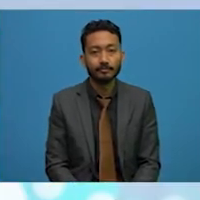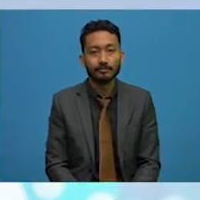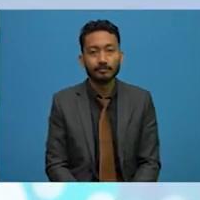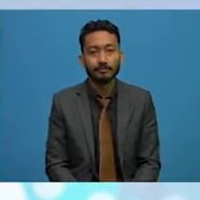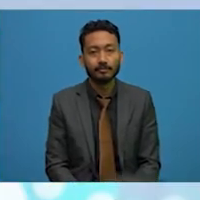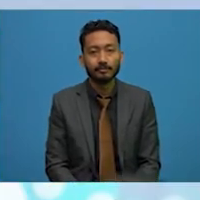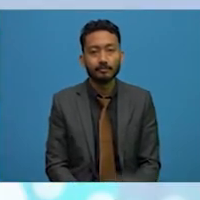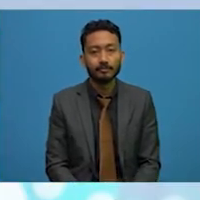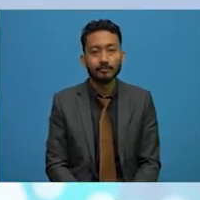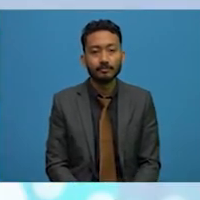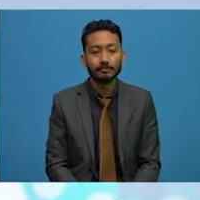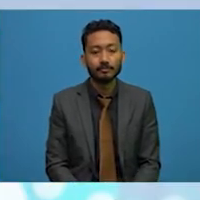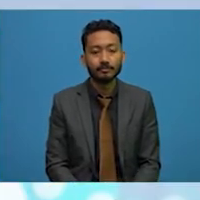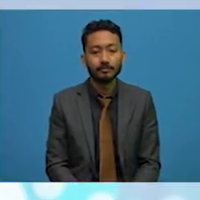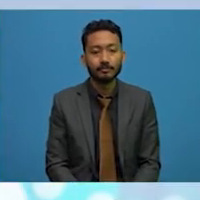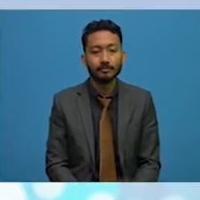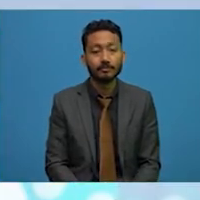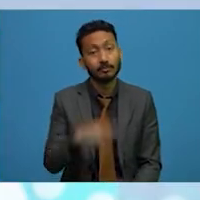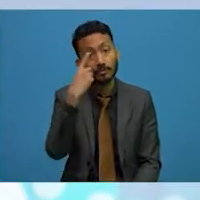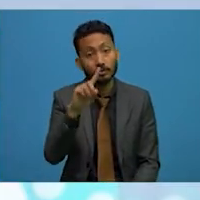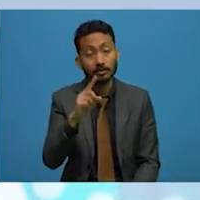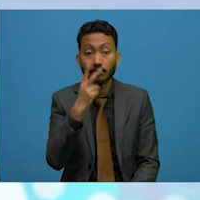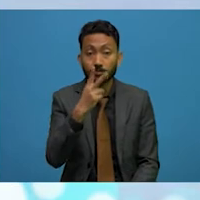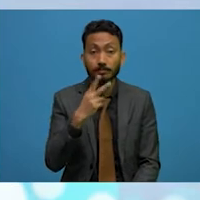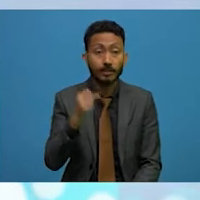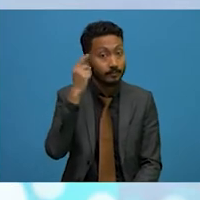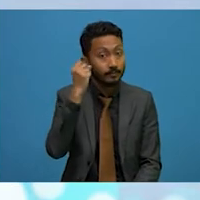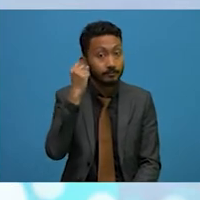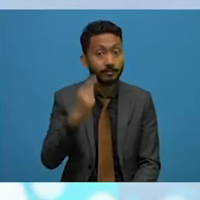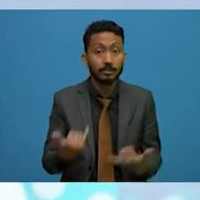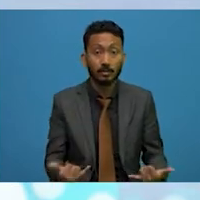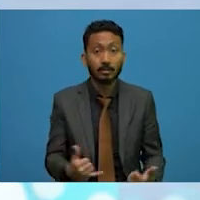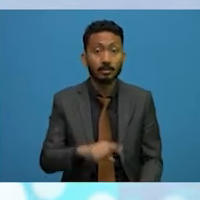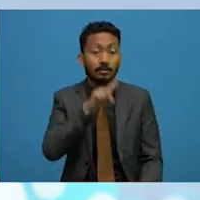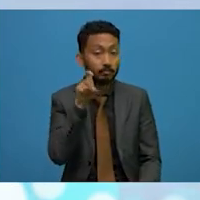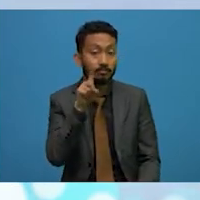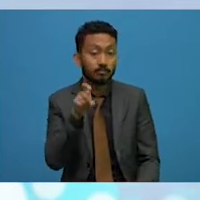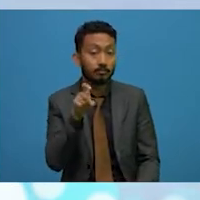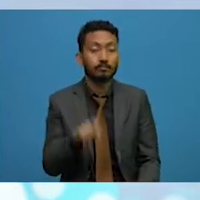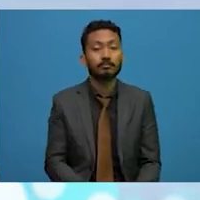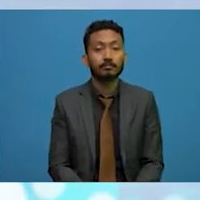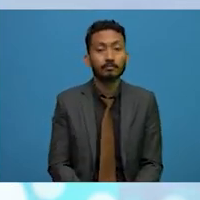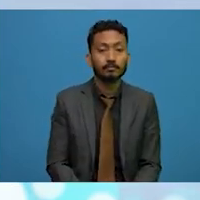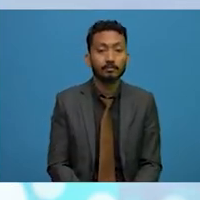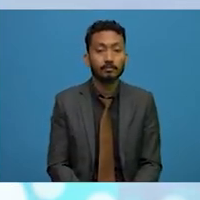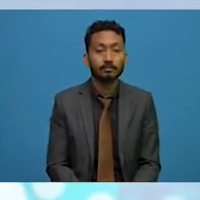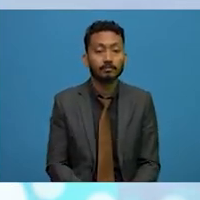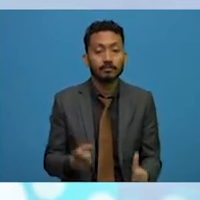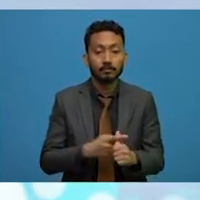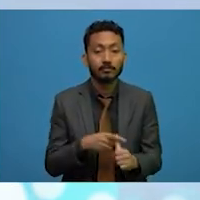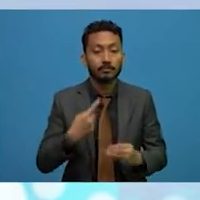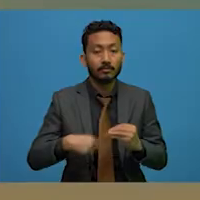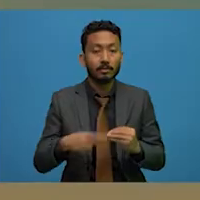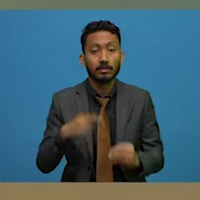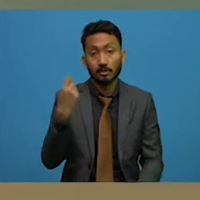Untuk menguji kefahaman pelajar-pelajar, mari kita cuba menjawab beberapa soalan. Soalan pertama berkaitan